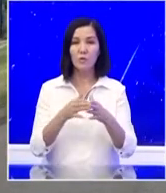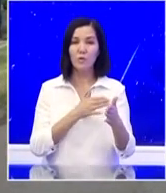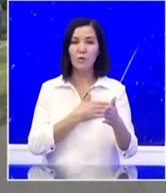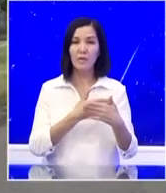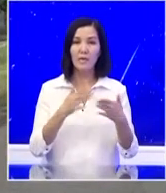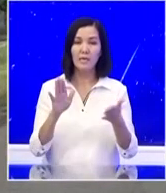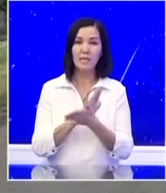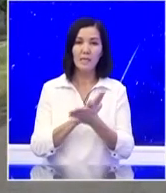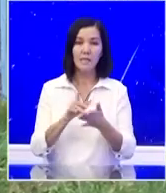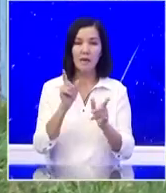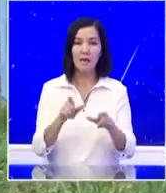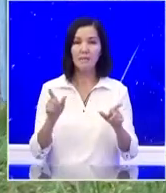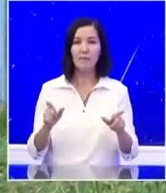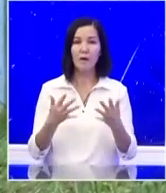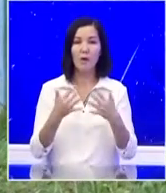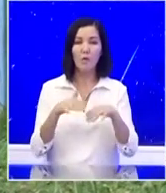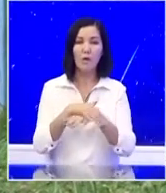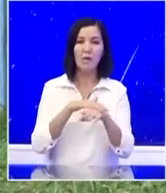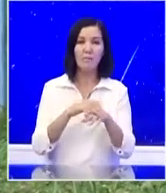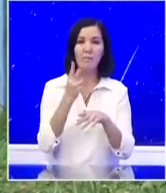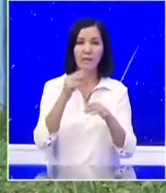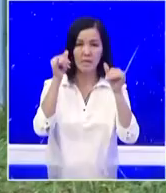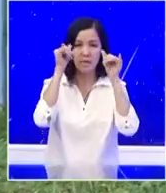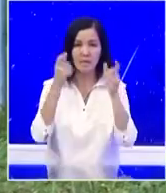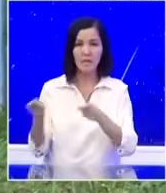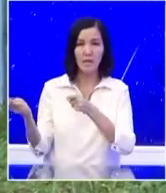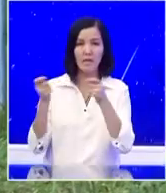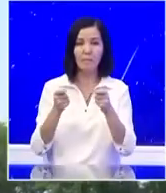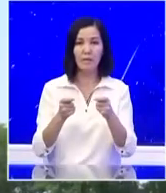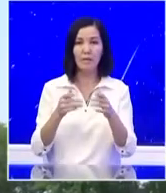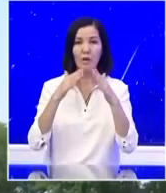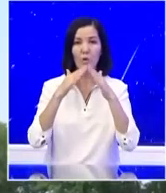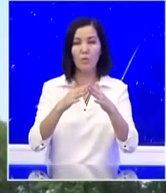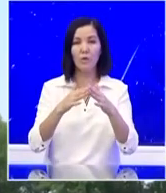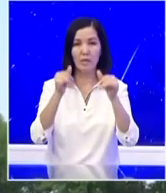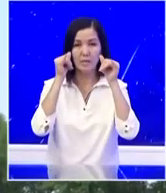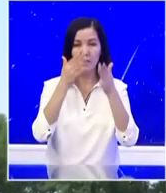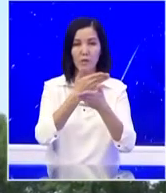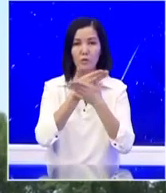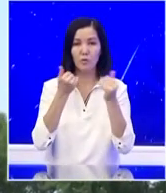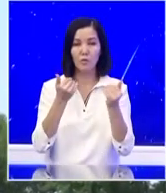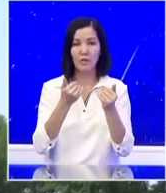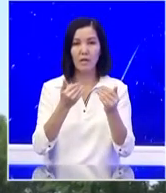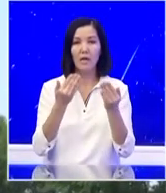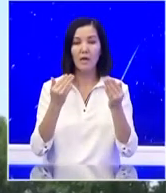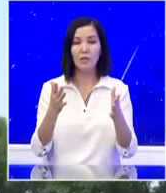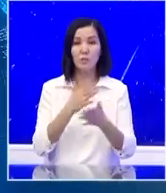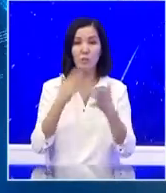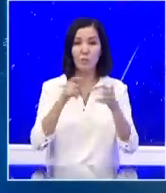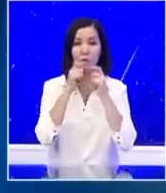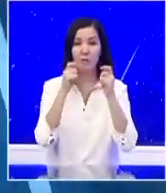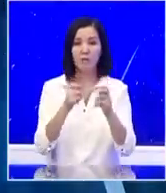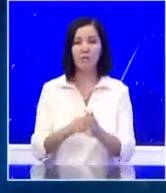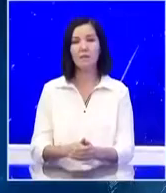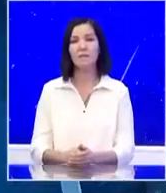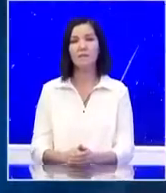ауыл азаматтарымен бірлесіп Мөген әулетіне 2 сиыр алып бермек. Қорамызда малымыз жоқ еді. Бұл да біз үшін үлкен сый дейді үй иесі.